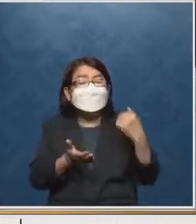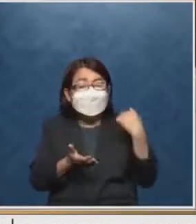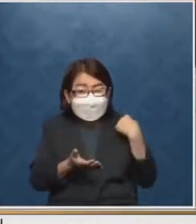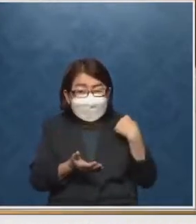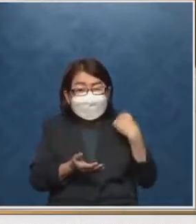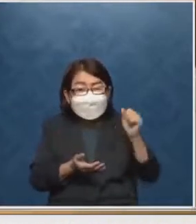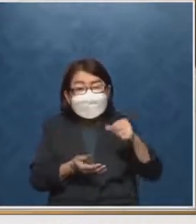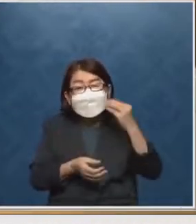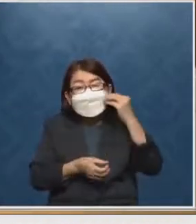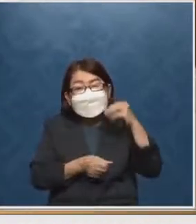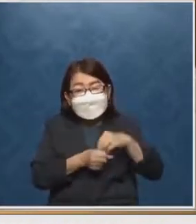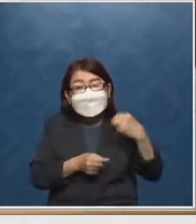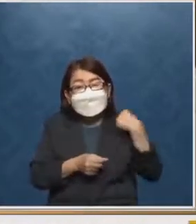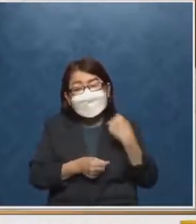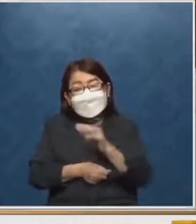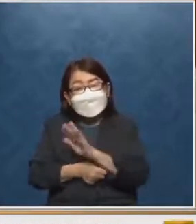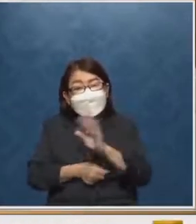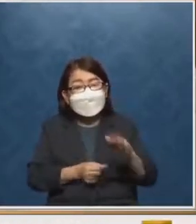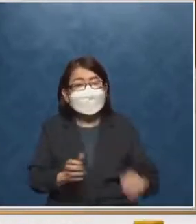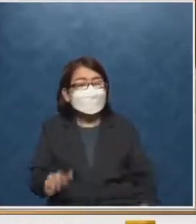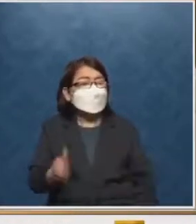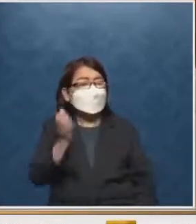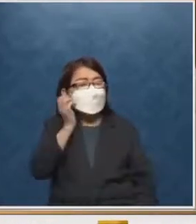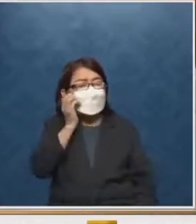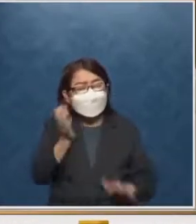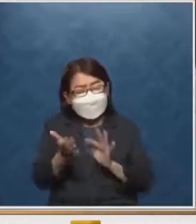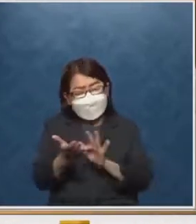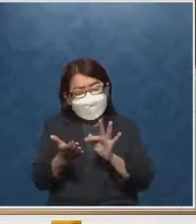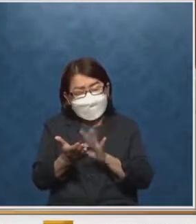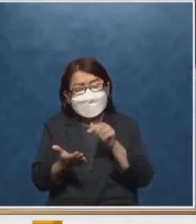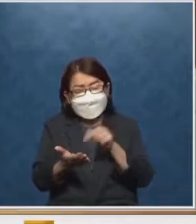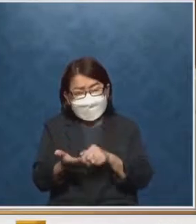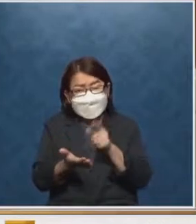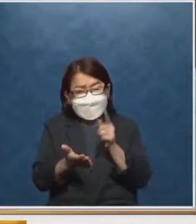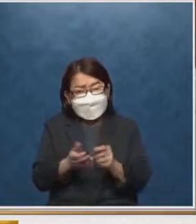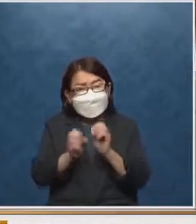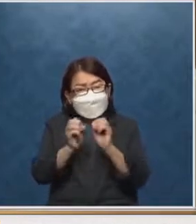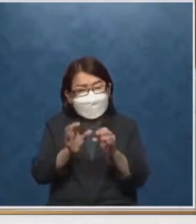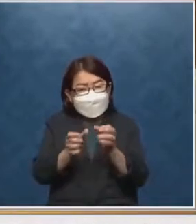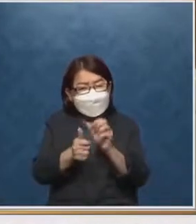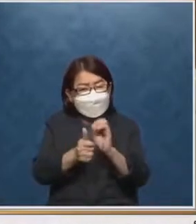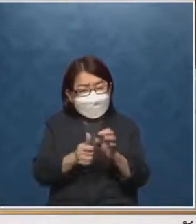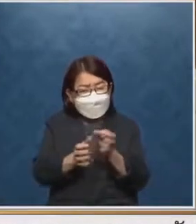นะครับในสมาร์ทโฟนนี่แหละถ้าทำความเข้าใจเขาหรือทาง